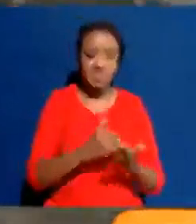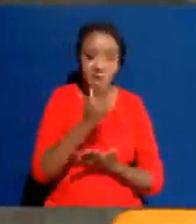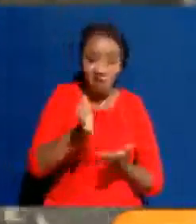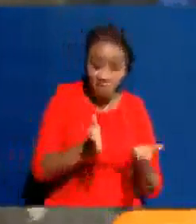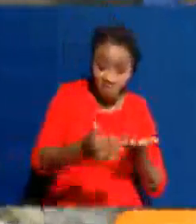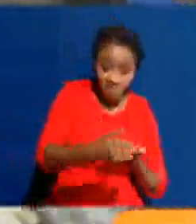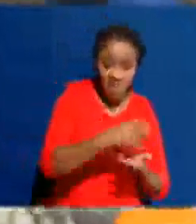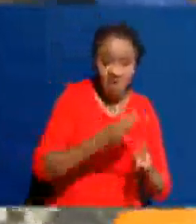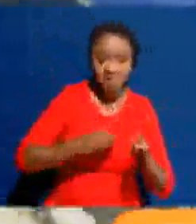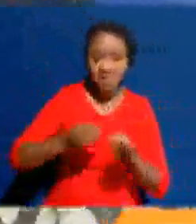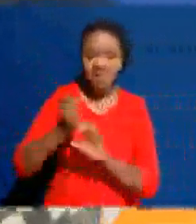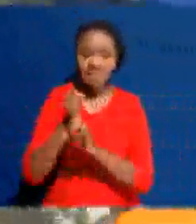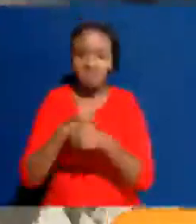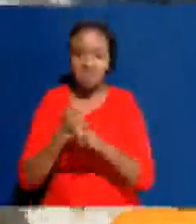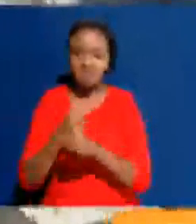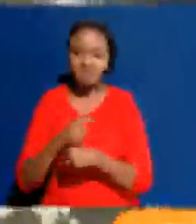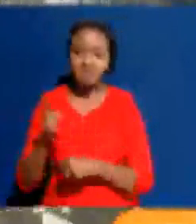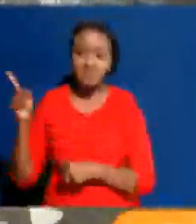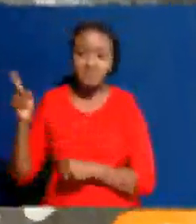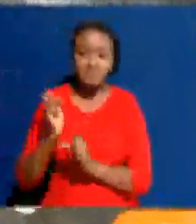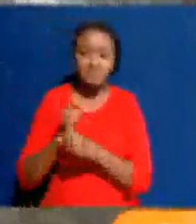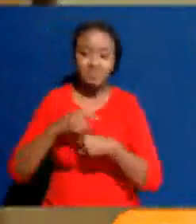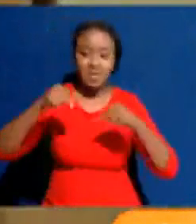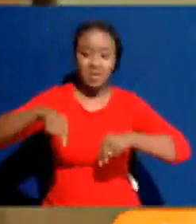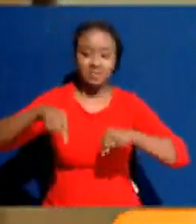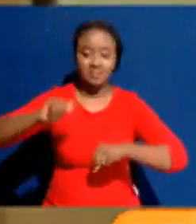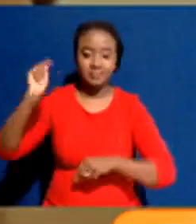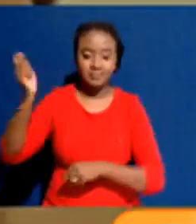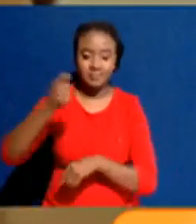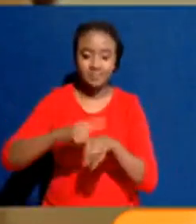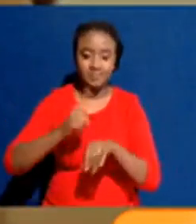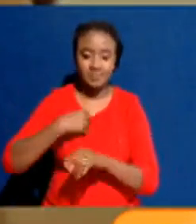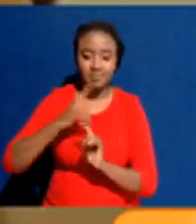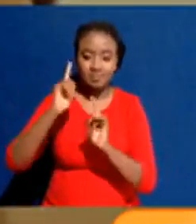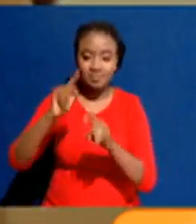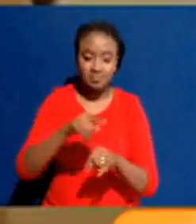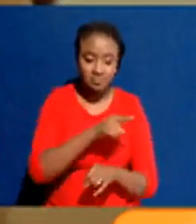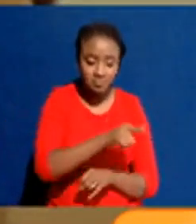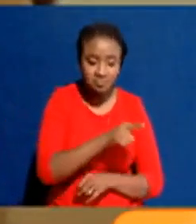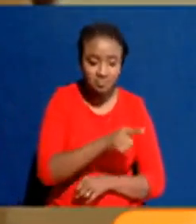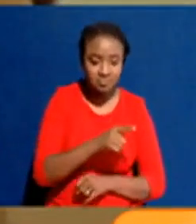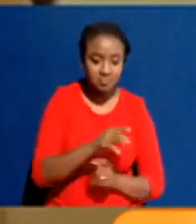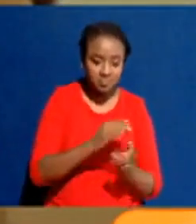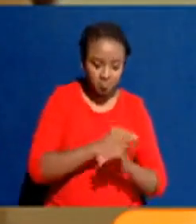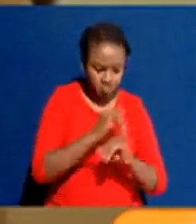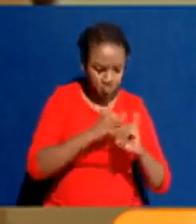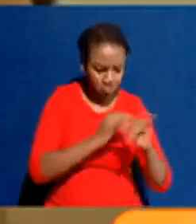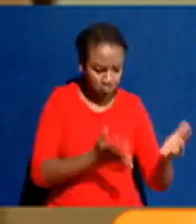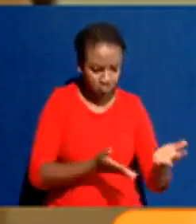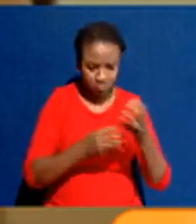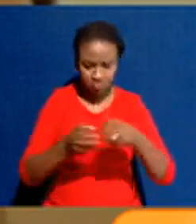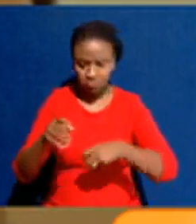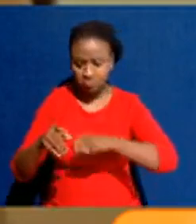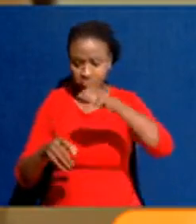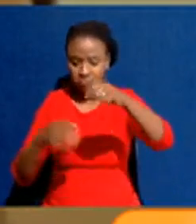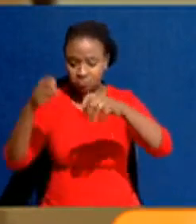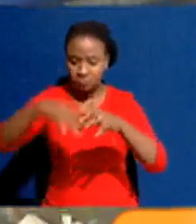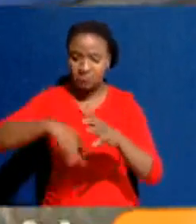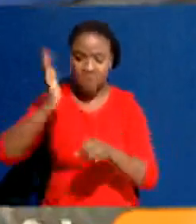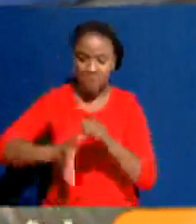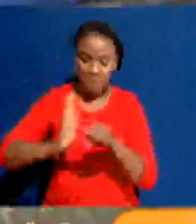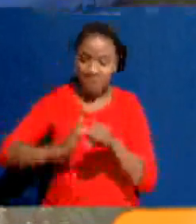harvest. Mashini iliundwa hapa Kenya. Tukienda kwa site na mwogo ikikuwa imesafishwa mzuri na tunafungua tuna ina katakata mwogo